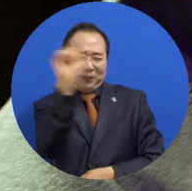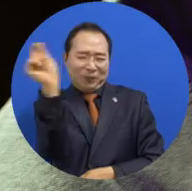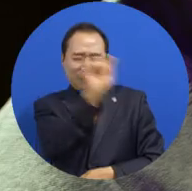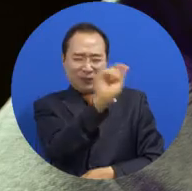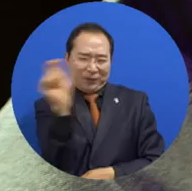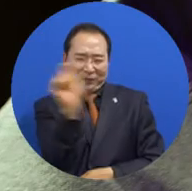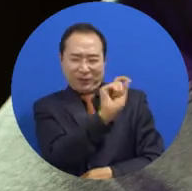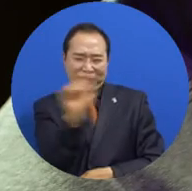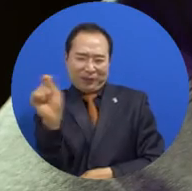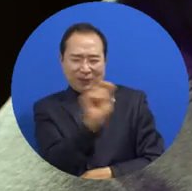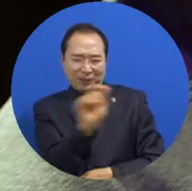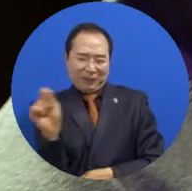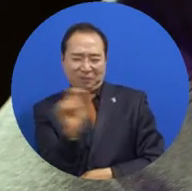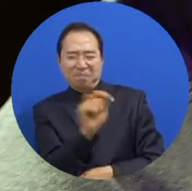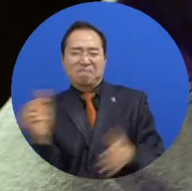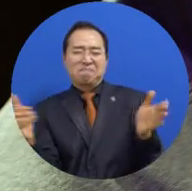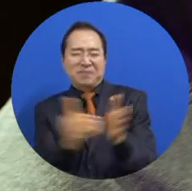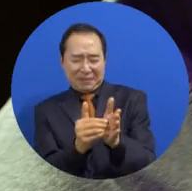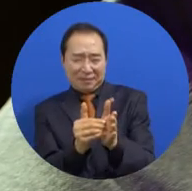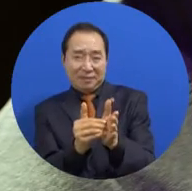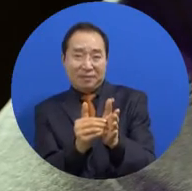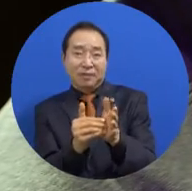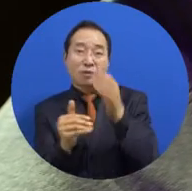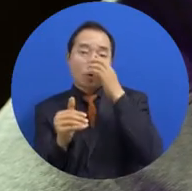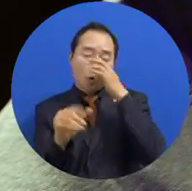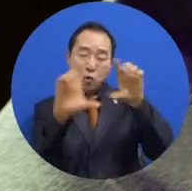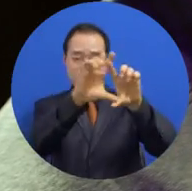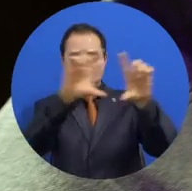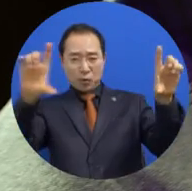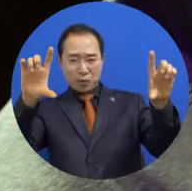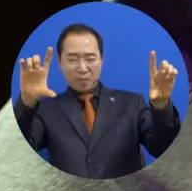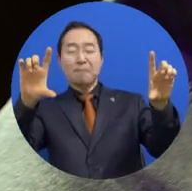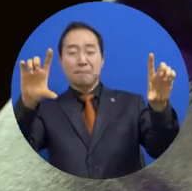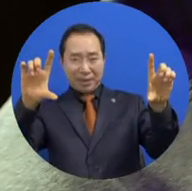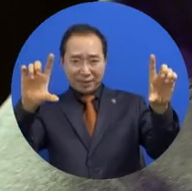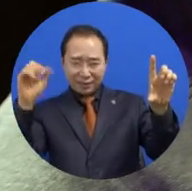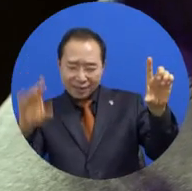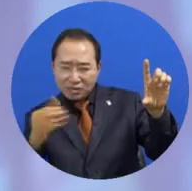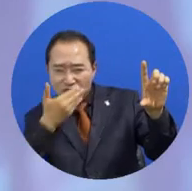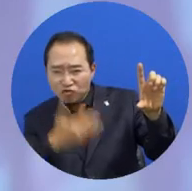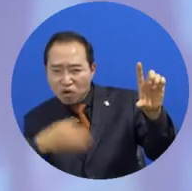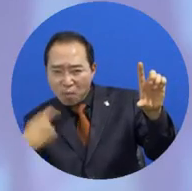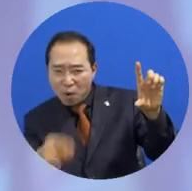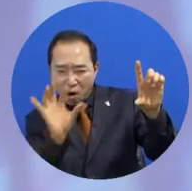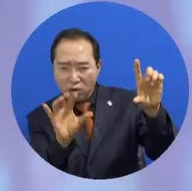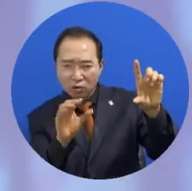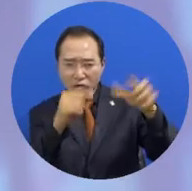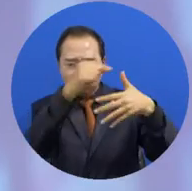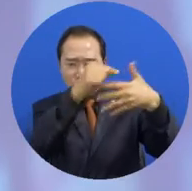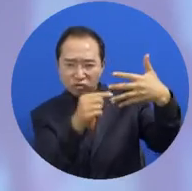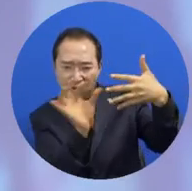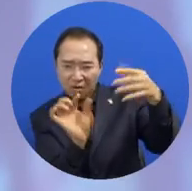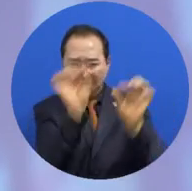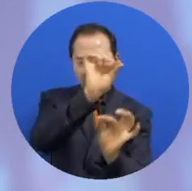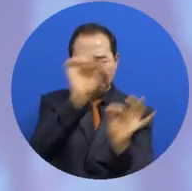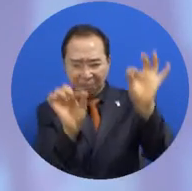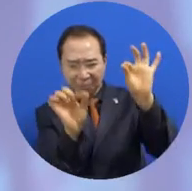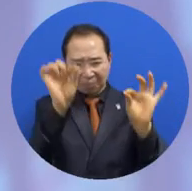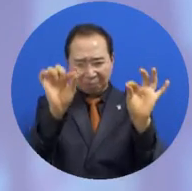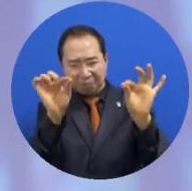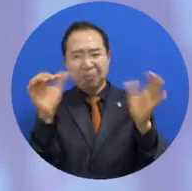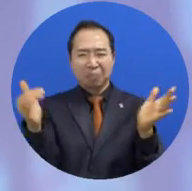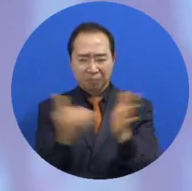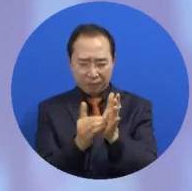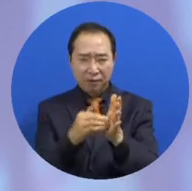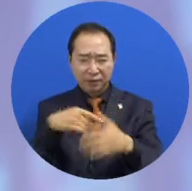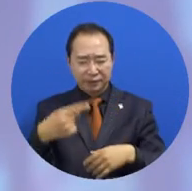합니다. 그러면 이제 그 반 페이지, 그 분량 안에서 순서 잡고, 그